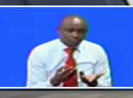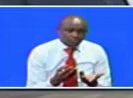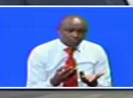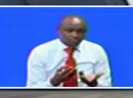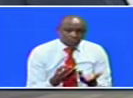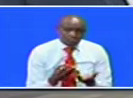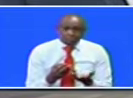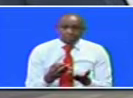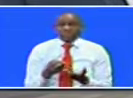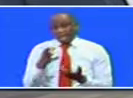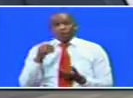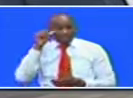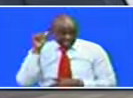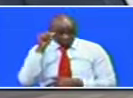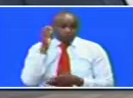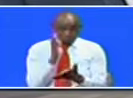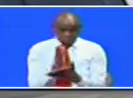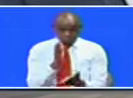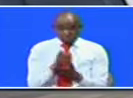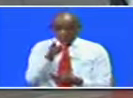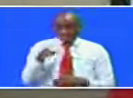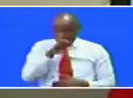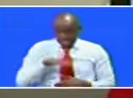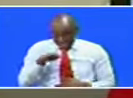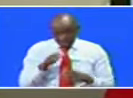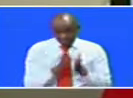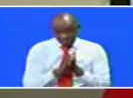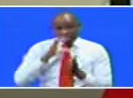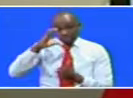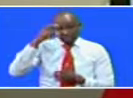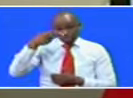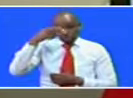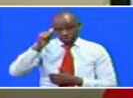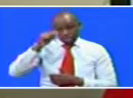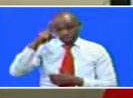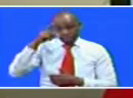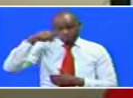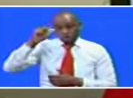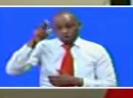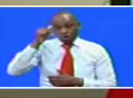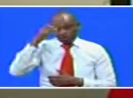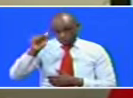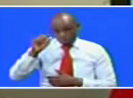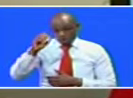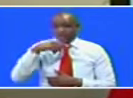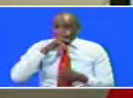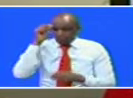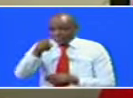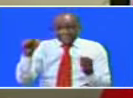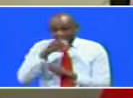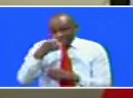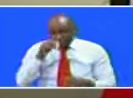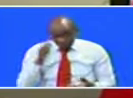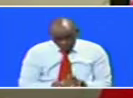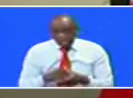Na Manzu, kweli katika eneo pale la Chepkorio ambapo awali lile gari lilikuwa limeviziwa na likapatikana kwamba